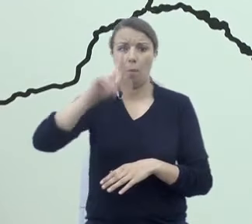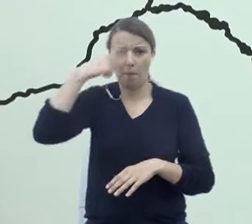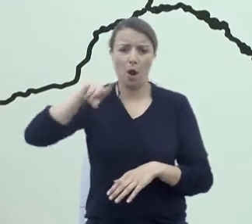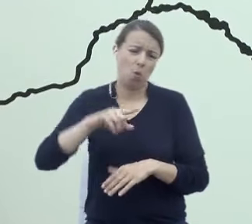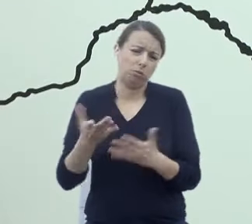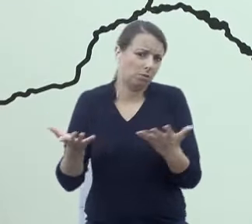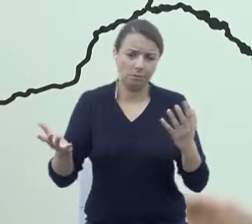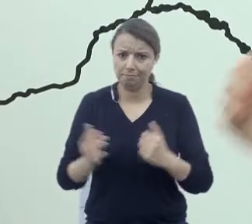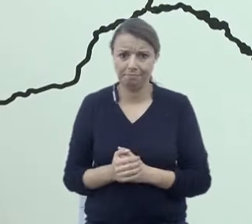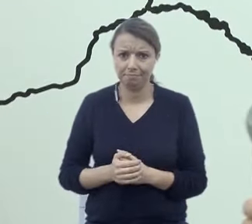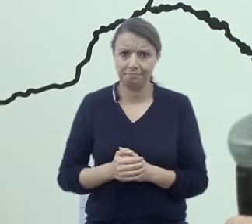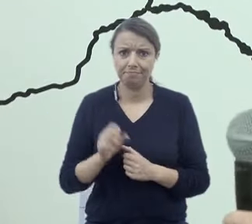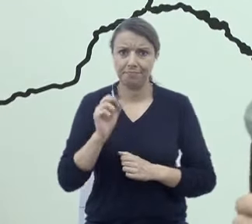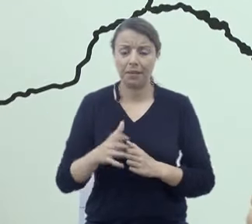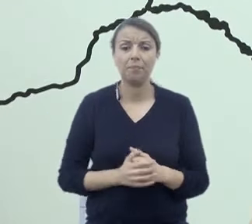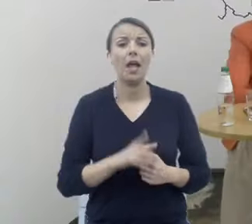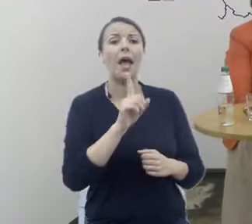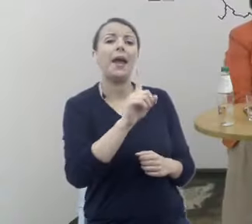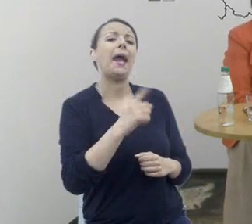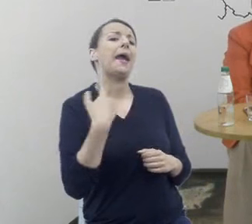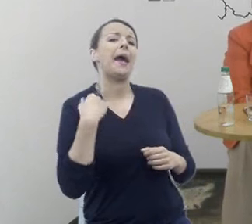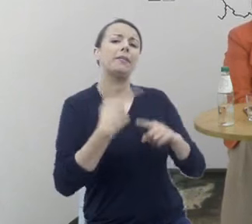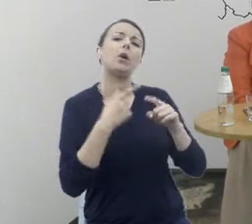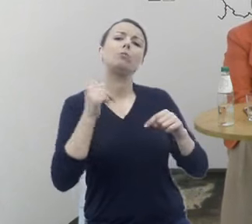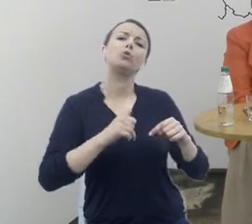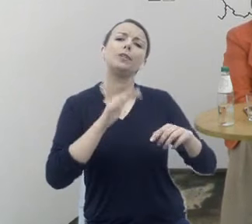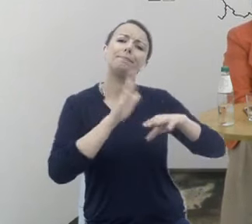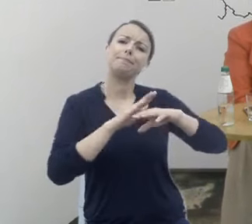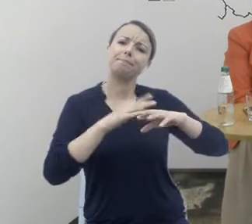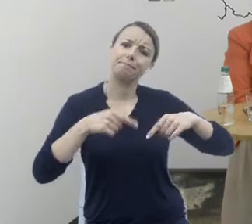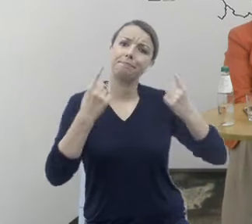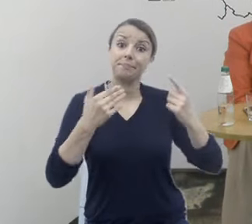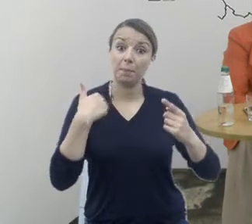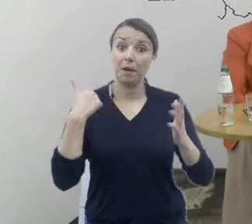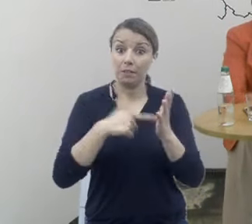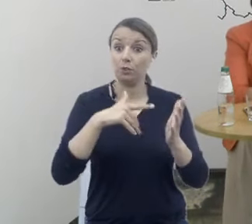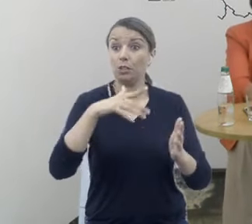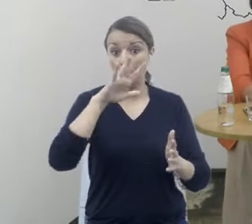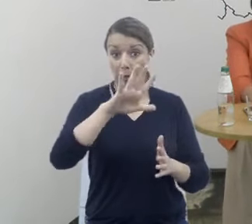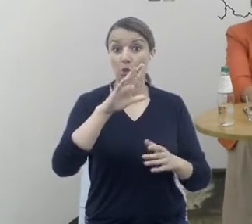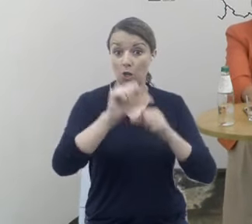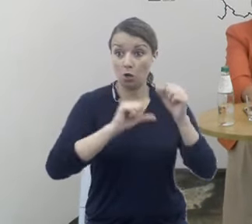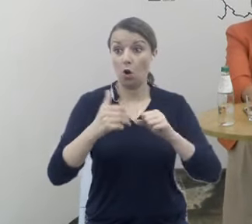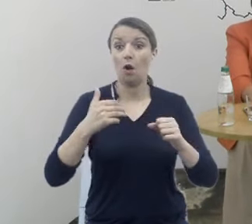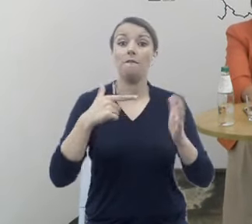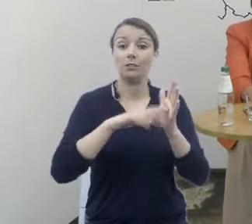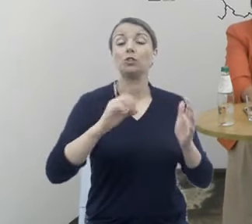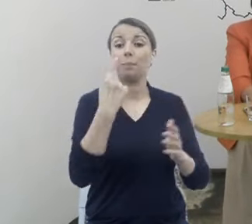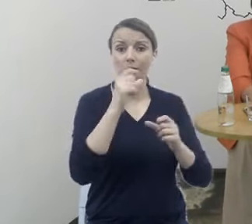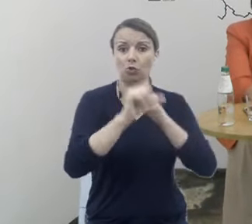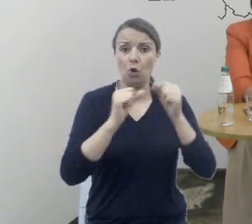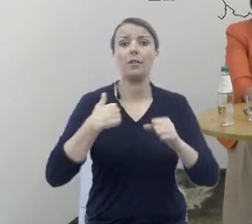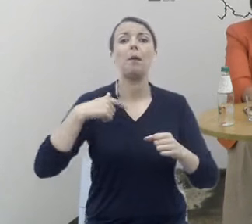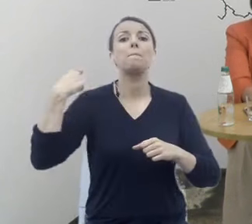Ja muszę troszkę zaprotestować. Ja tam byłem w 2001, jak prezydent Kwaśniewski czytał, byłem z boku, chodziłem, nie